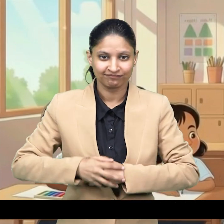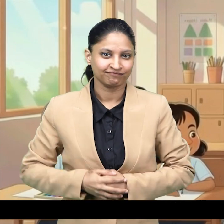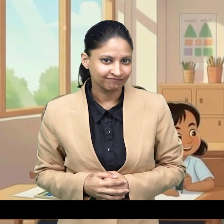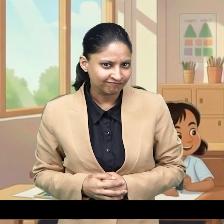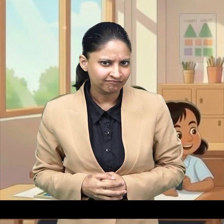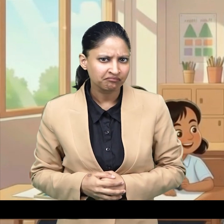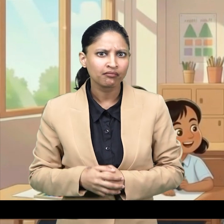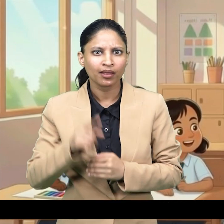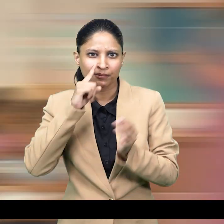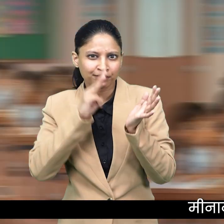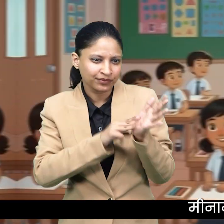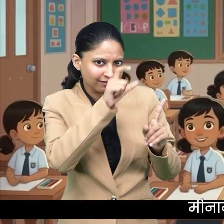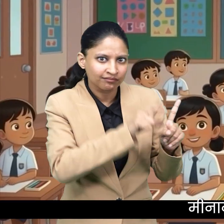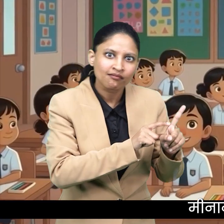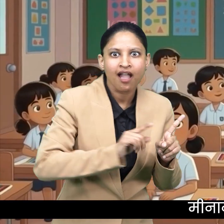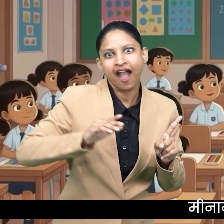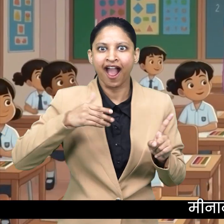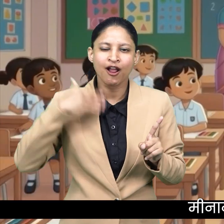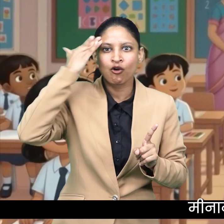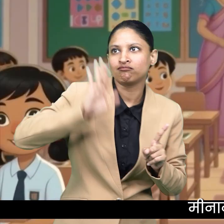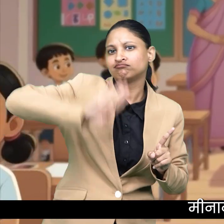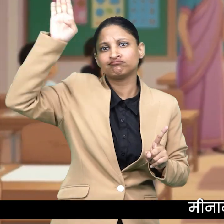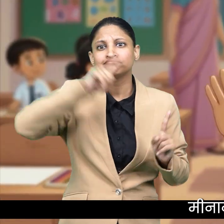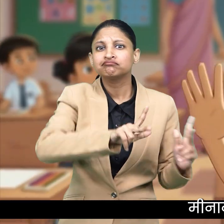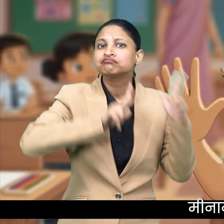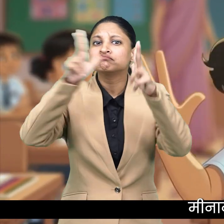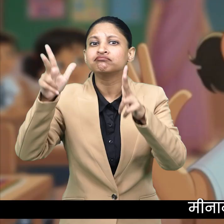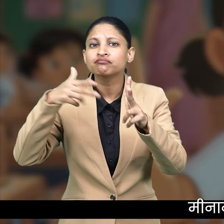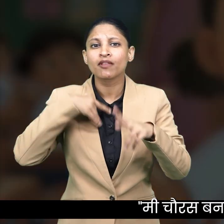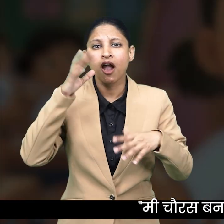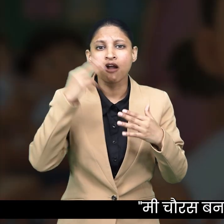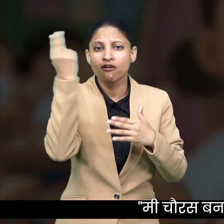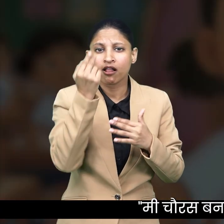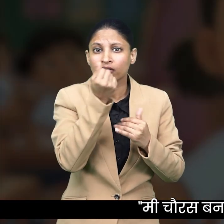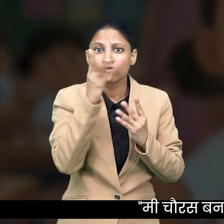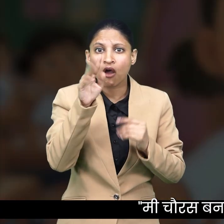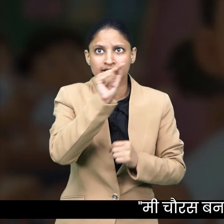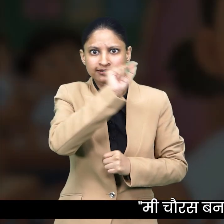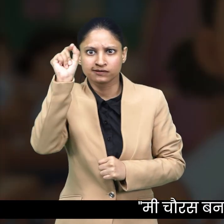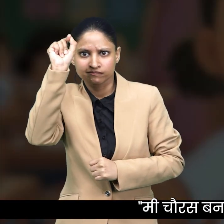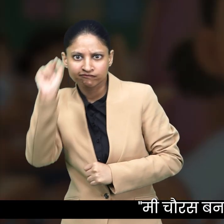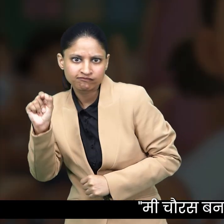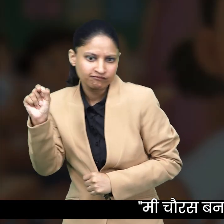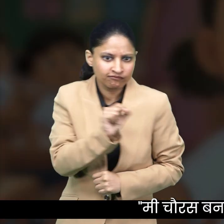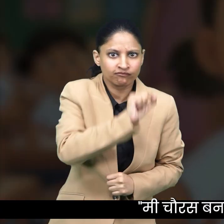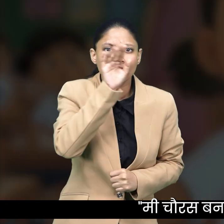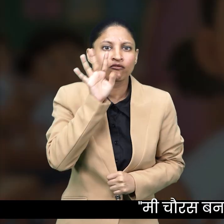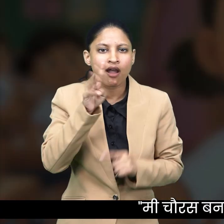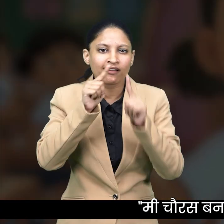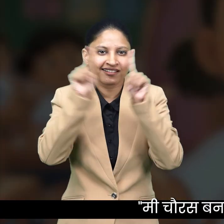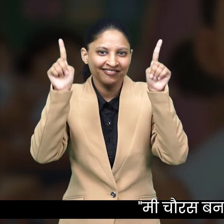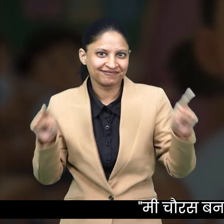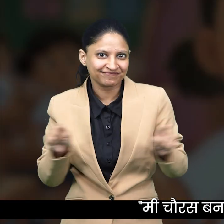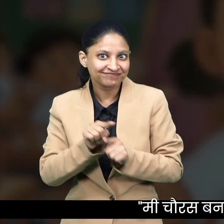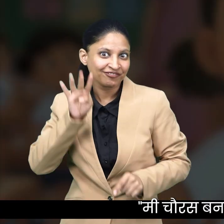चला शोधूया. मीनाने हात वर केला आणि म्हणाली, मी चौरस बनवण्यासाठी 4 सरळ रेषा